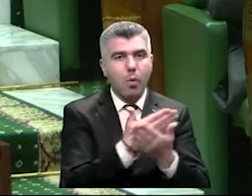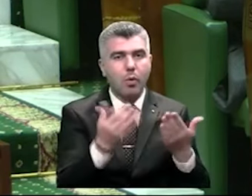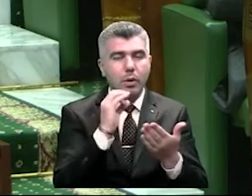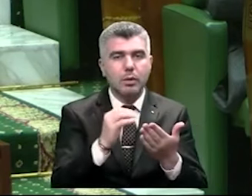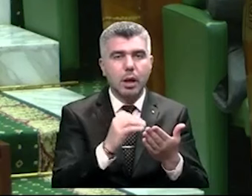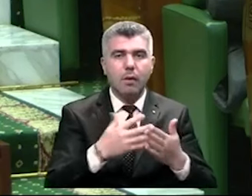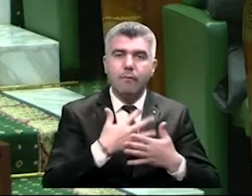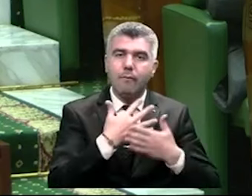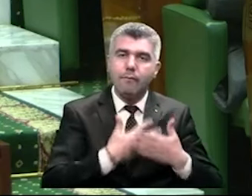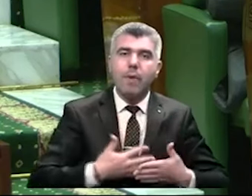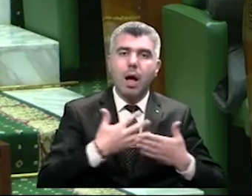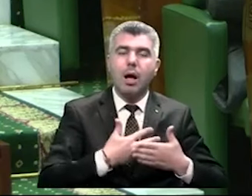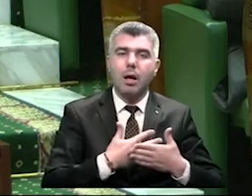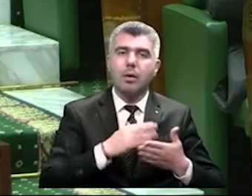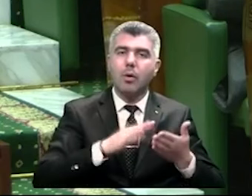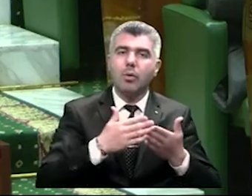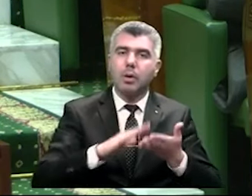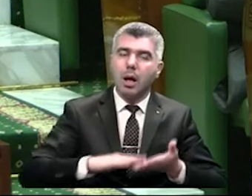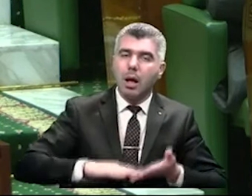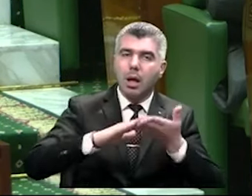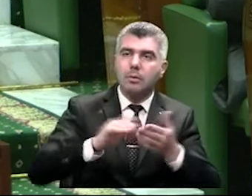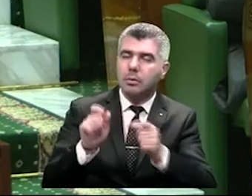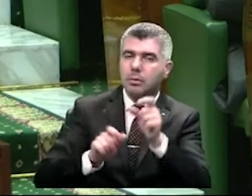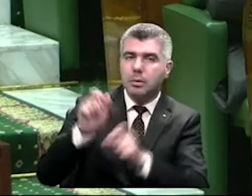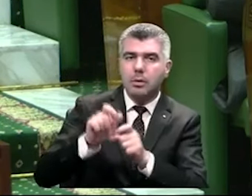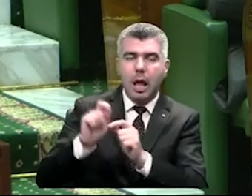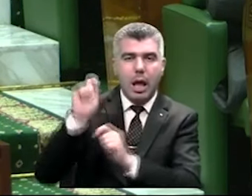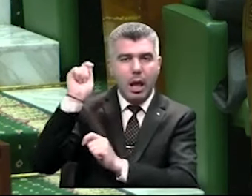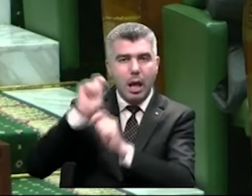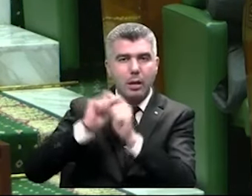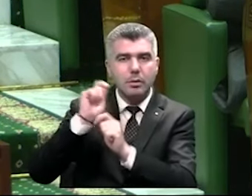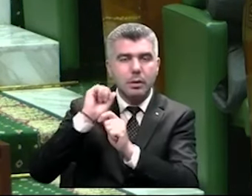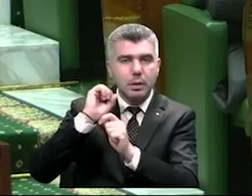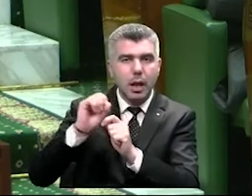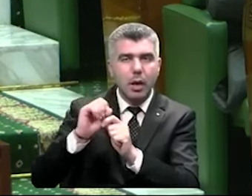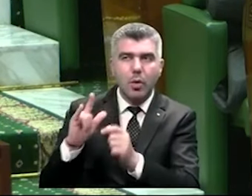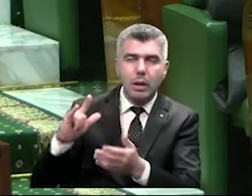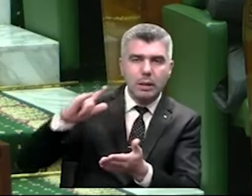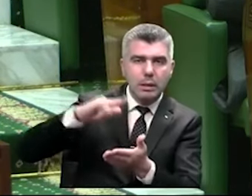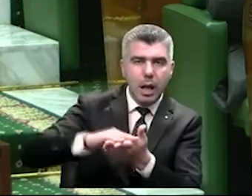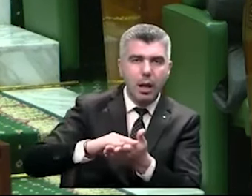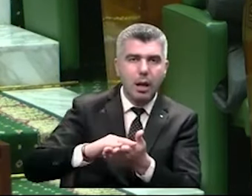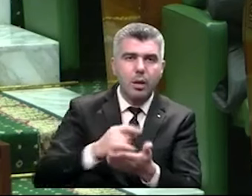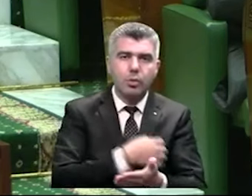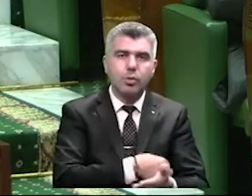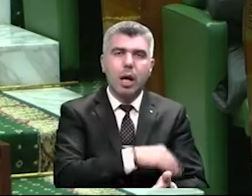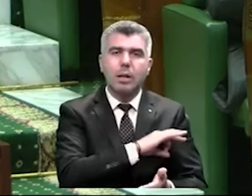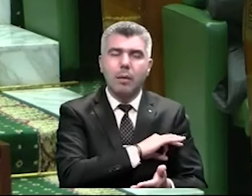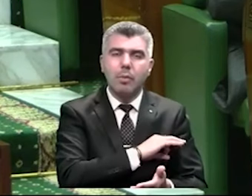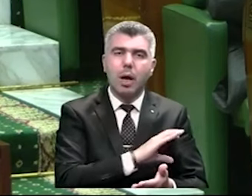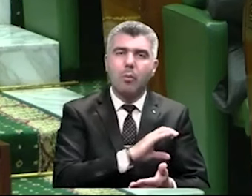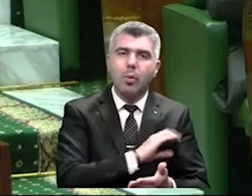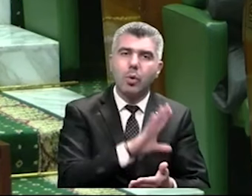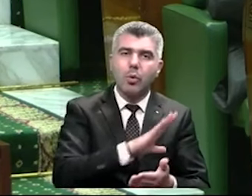بشعر الاعتزاز والافتخار بكل مكونات قواتنا المسلحه البريه والجويه والبحريه والدرك الملكي راجين من الله ان